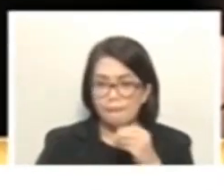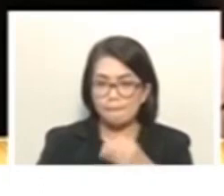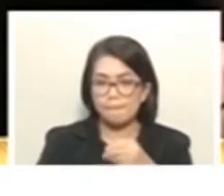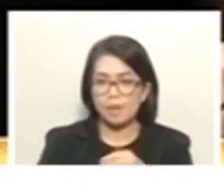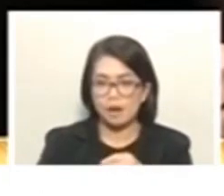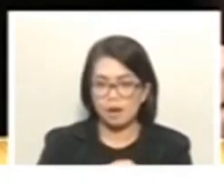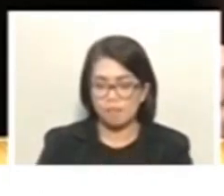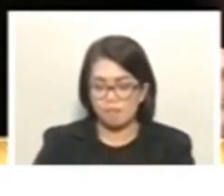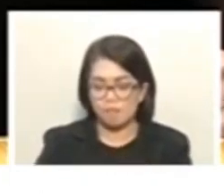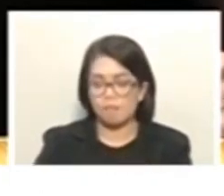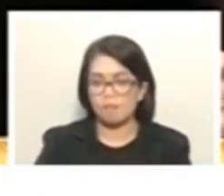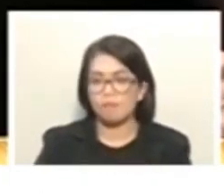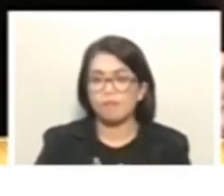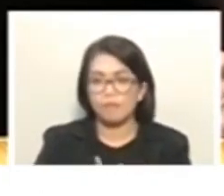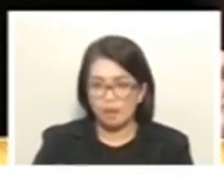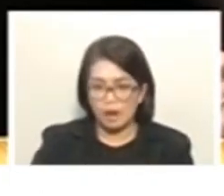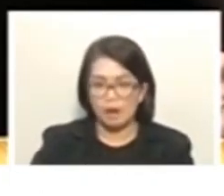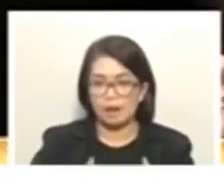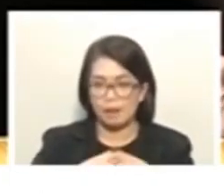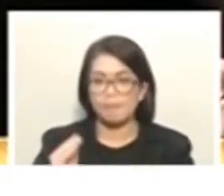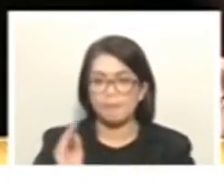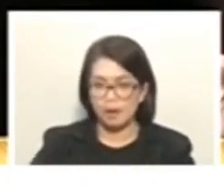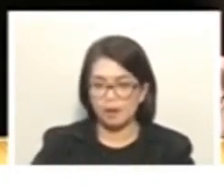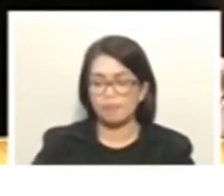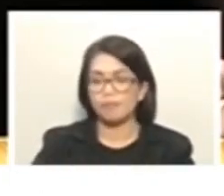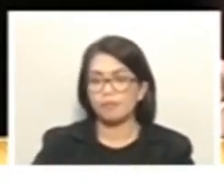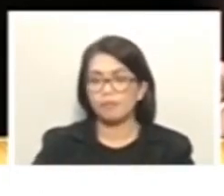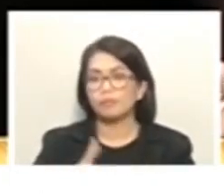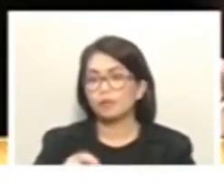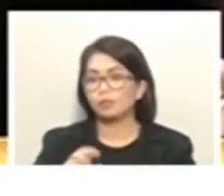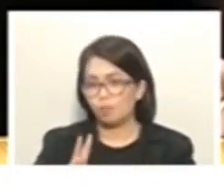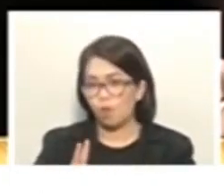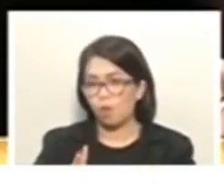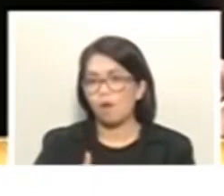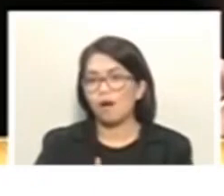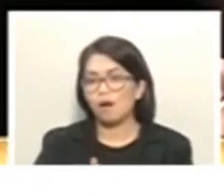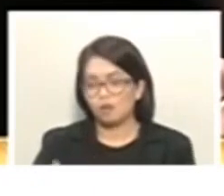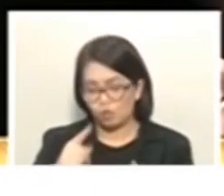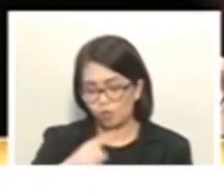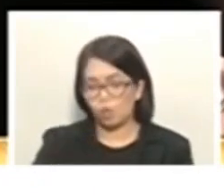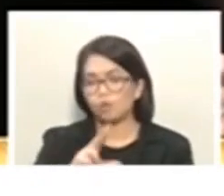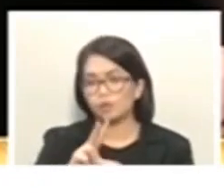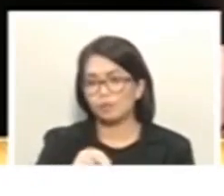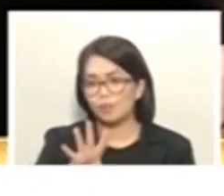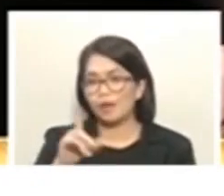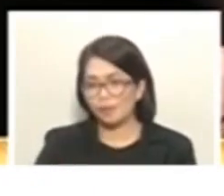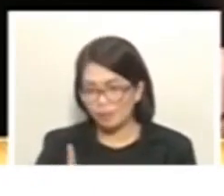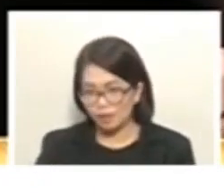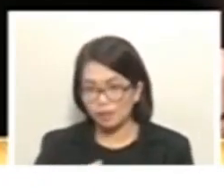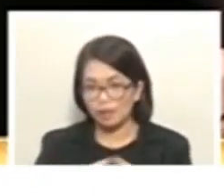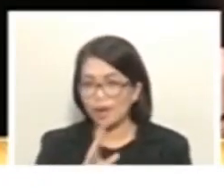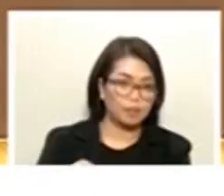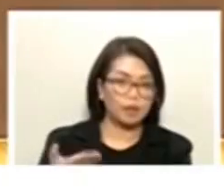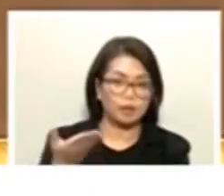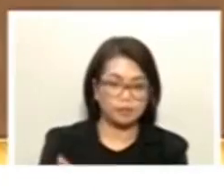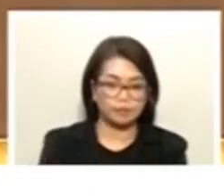งบประมาณไม่ผ่านนะครับจะเกิดอะไรขึ้นอาจารย์วิษณุก็บอกว่าความรับผิดชอบทางการเมืองกับทางกฎหมายมีผลอย่างไร